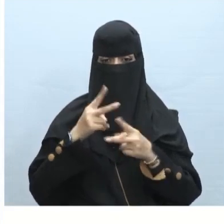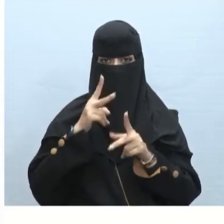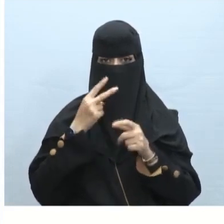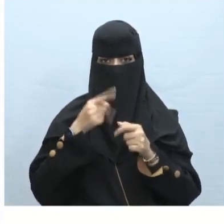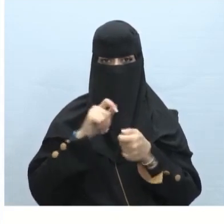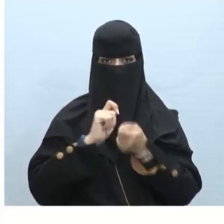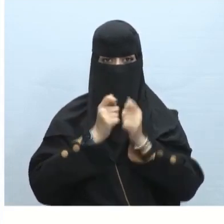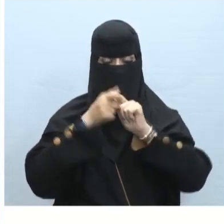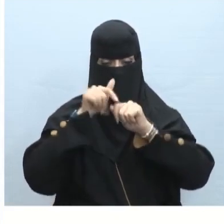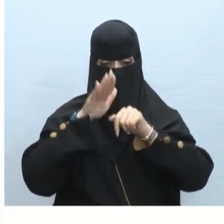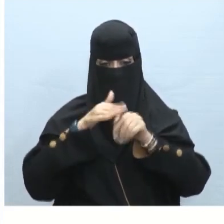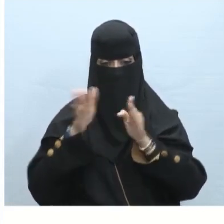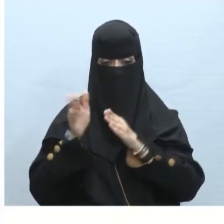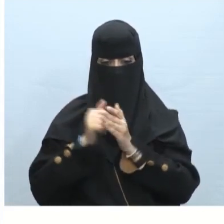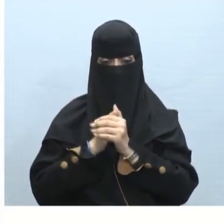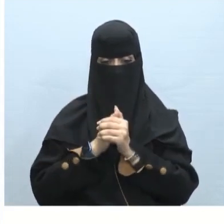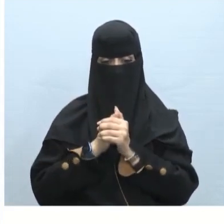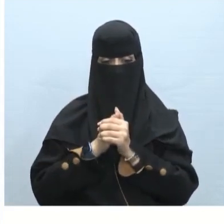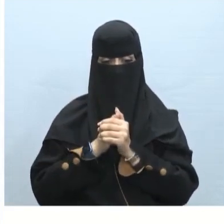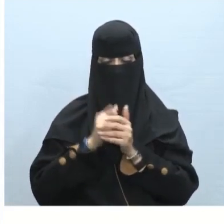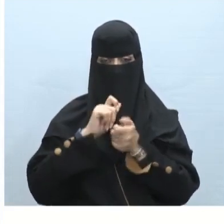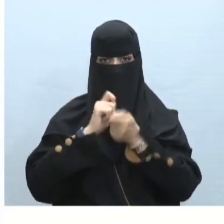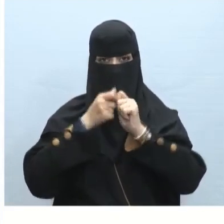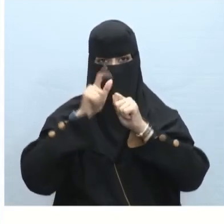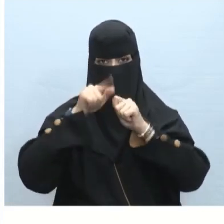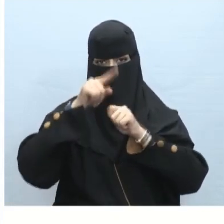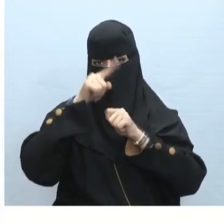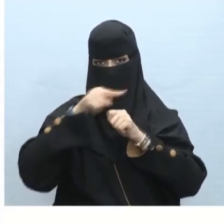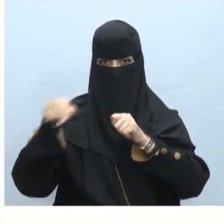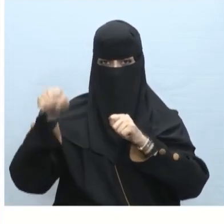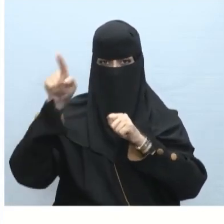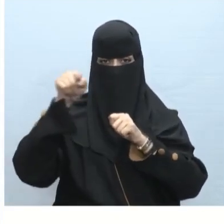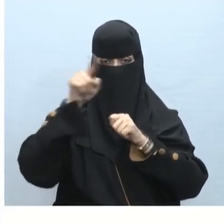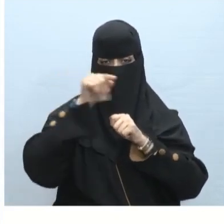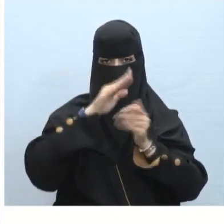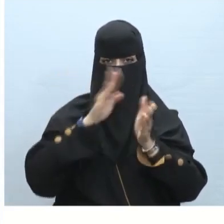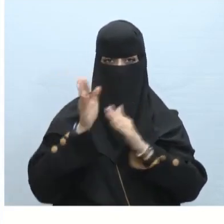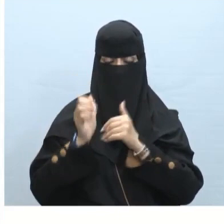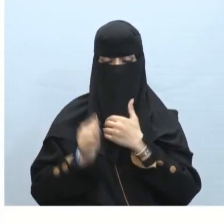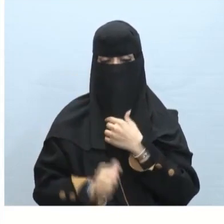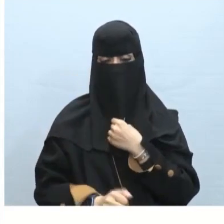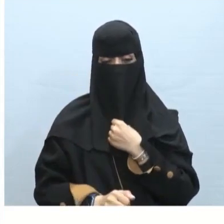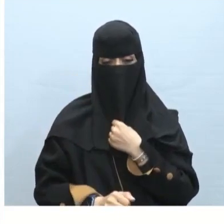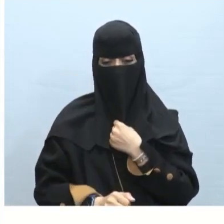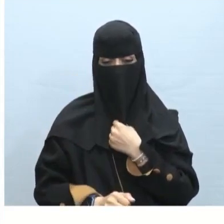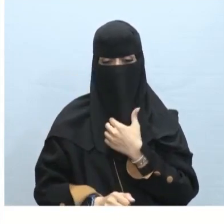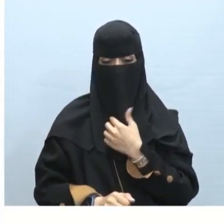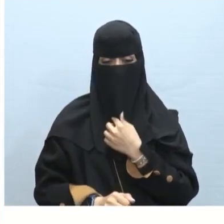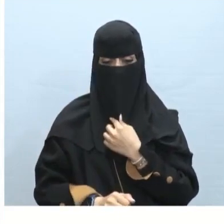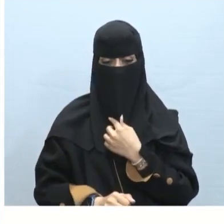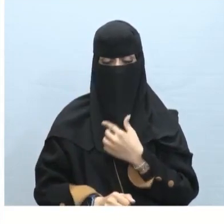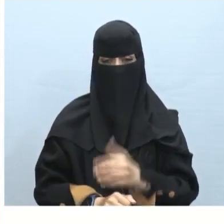ونلاحظ تغير في شكل المخطط البياني